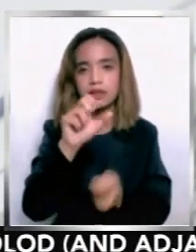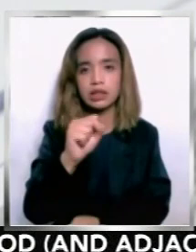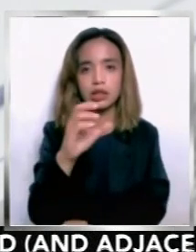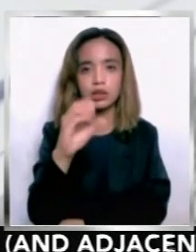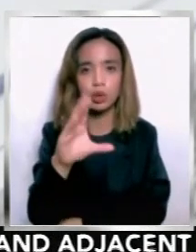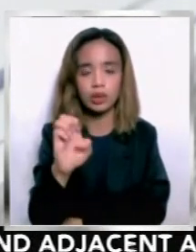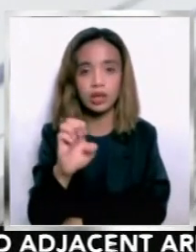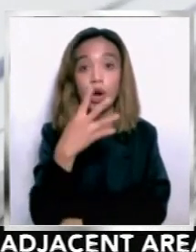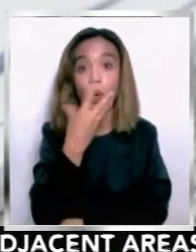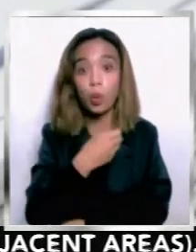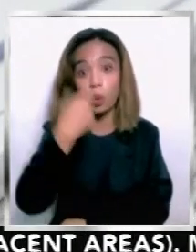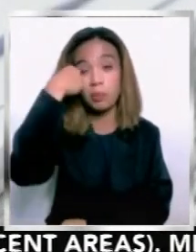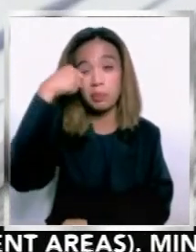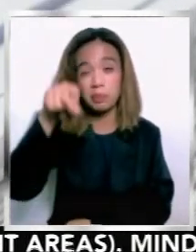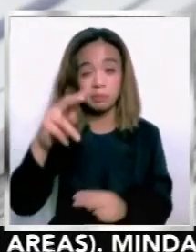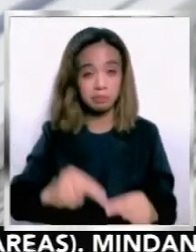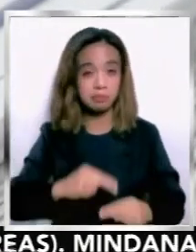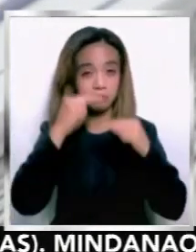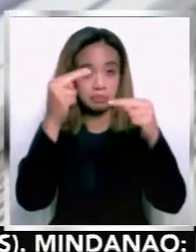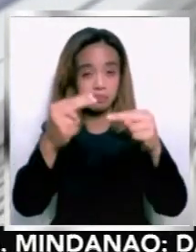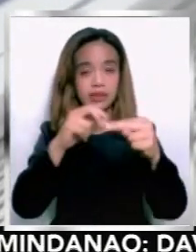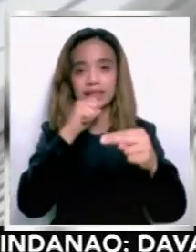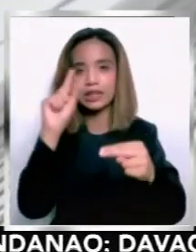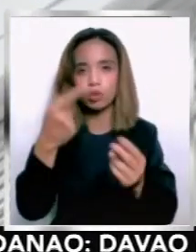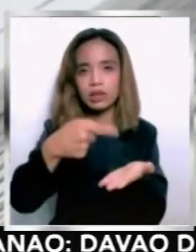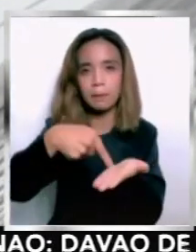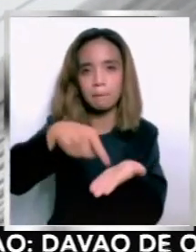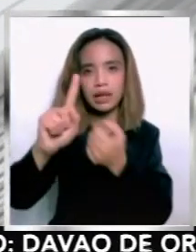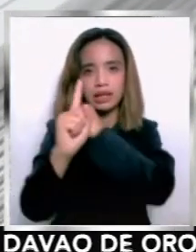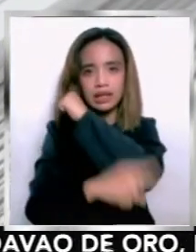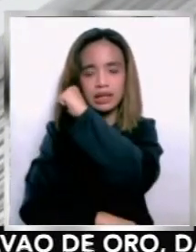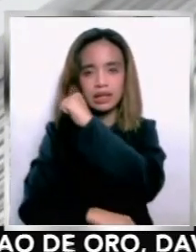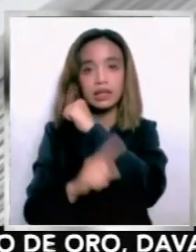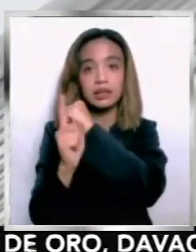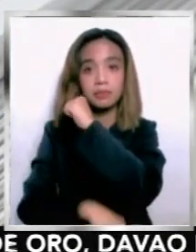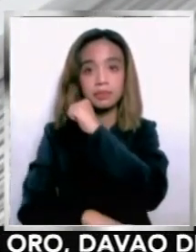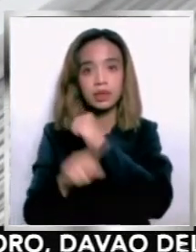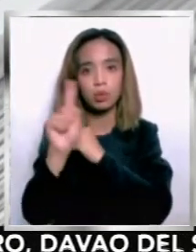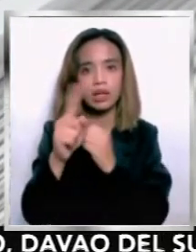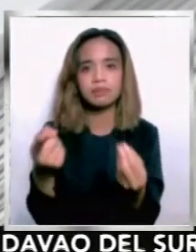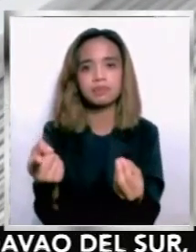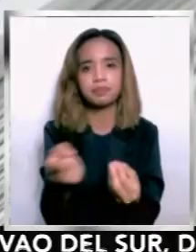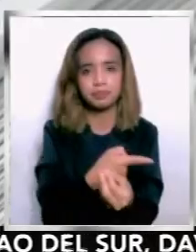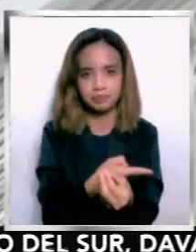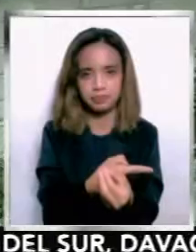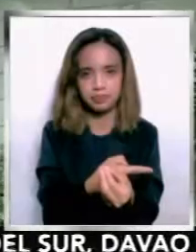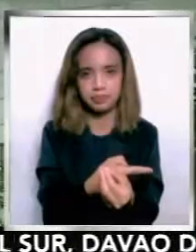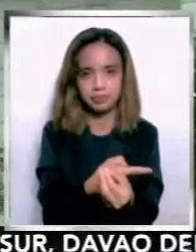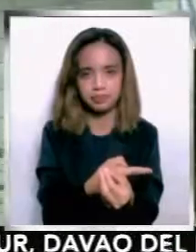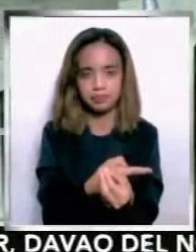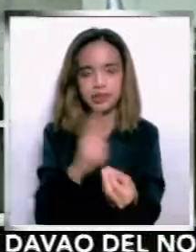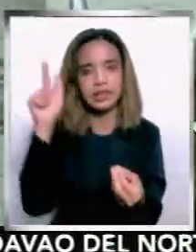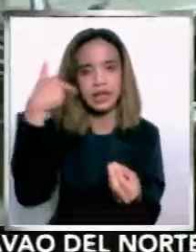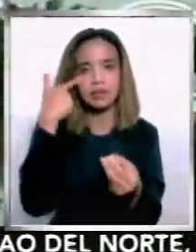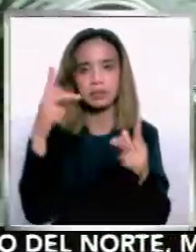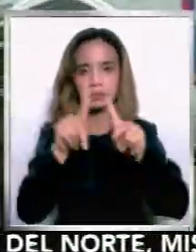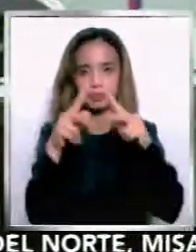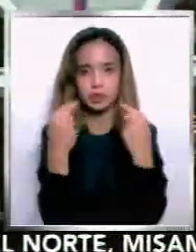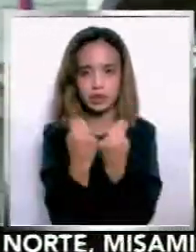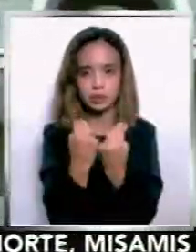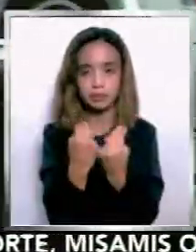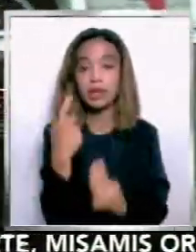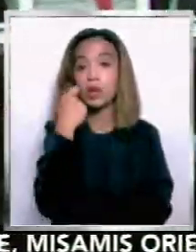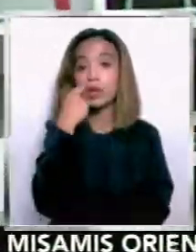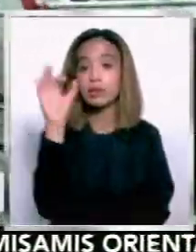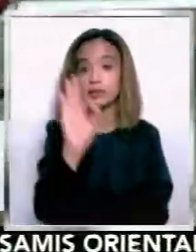lalabag, bukod sa magmumulta, mapapatawan ng parusang perpetual disqualification from holding public office. Nito lang Pebrero,